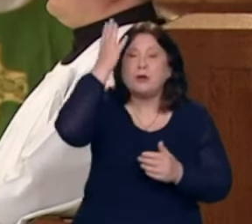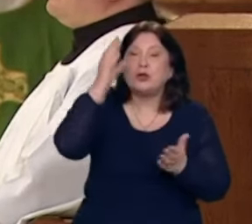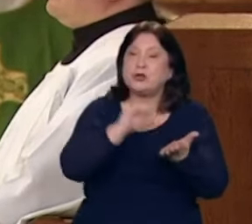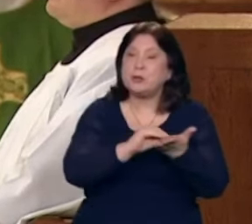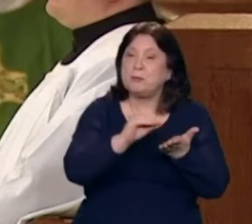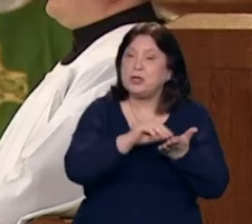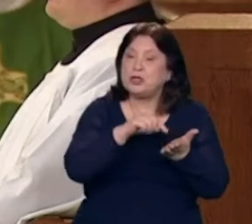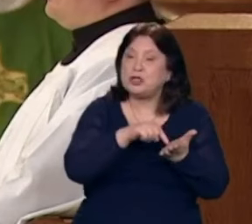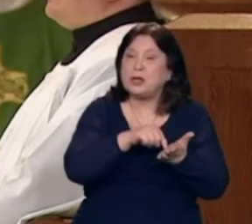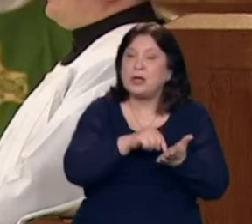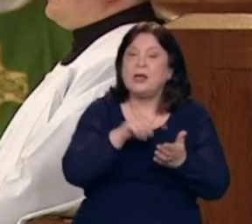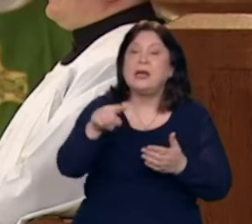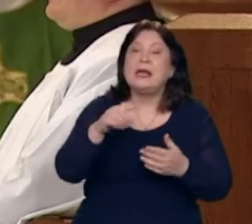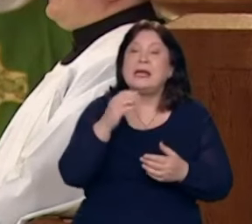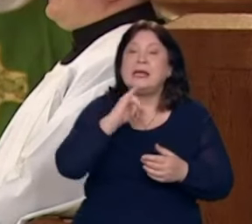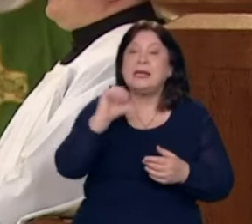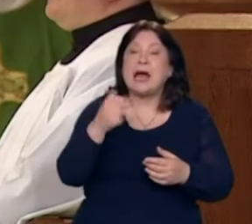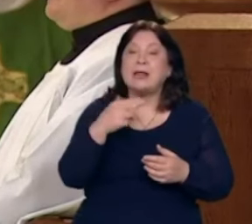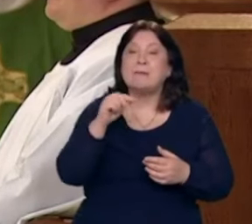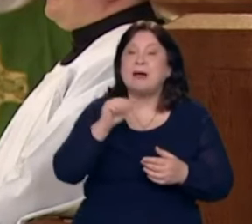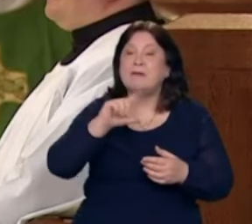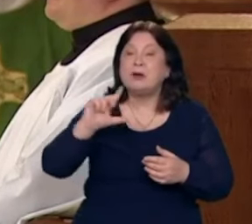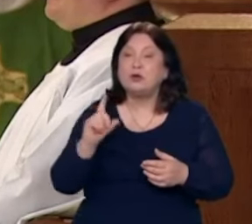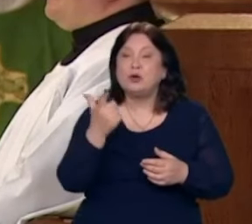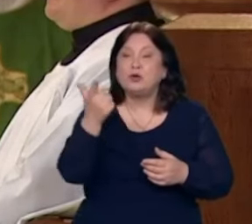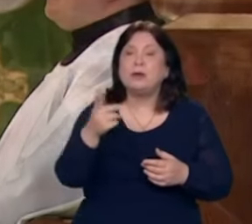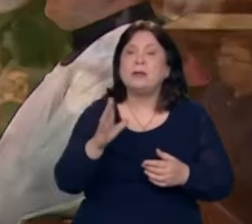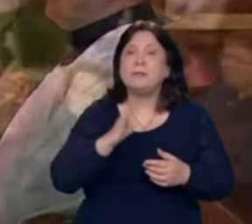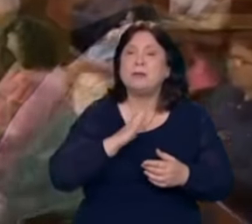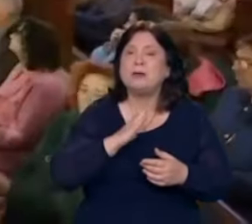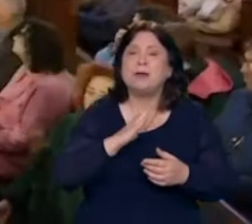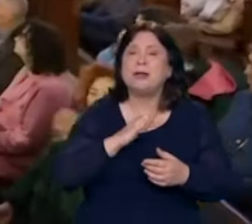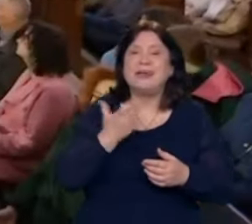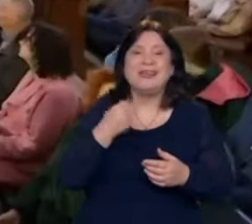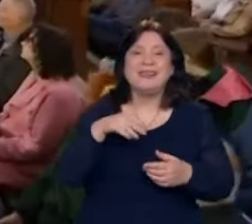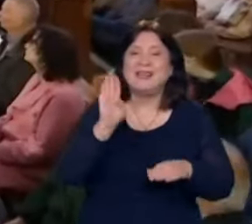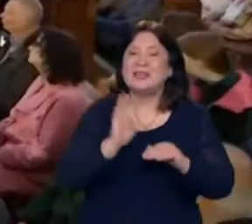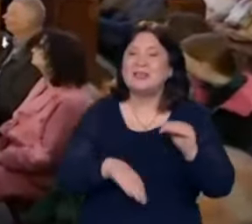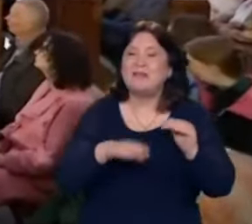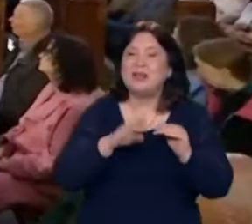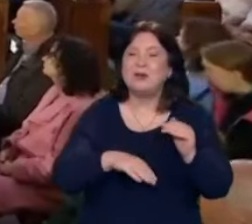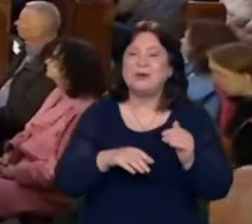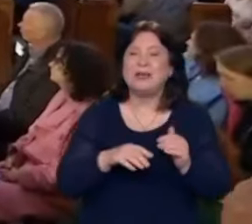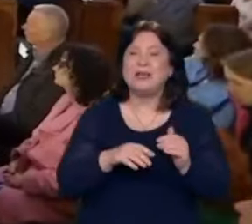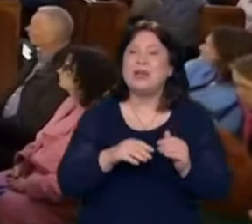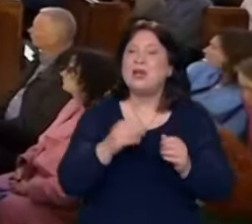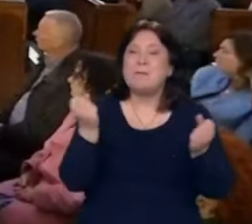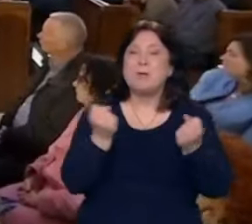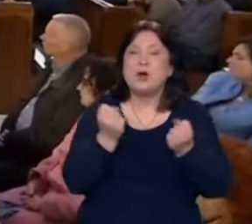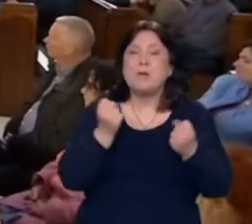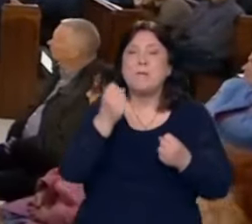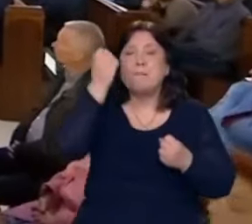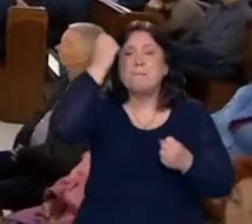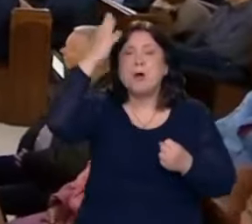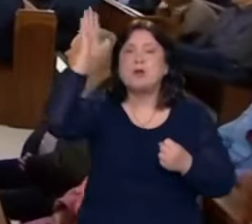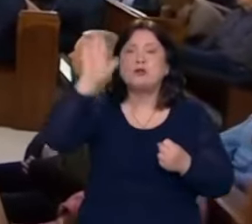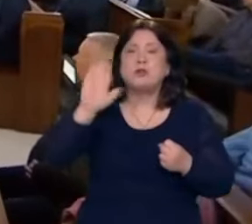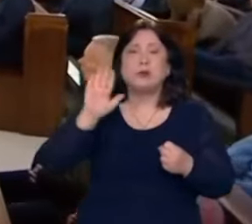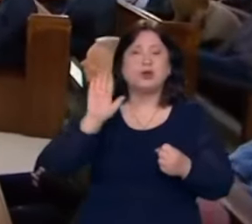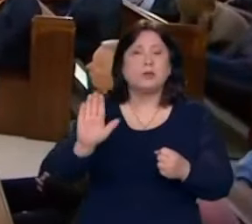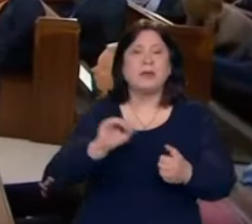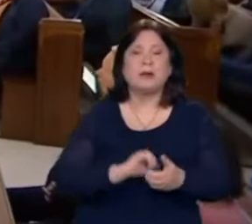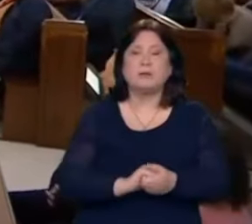II stał się mężem niezwykłej Bożej mądrości